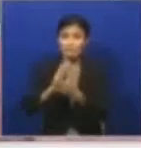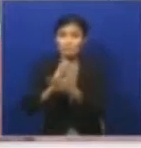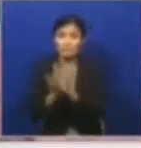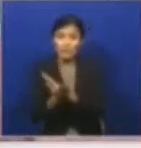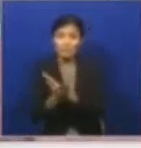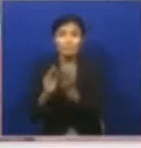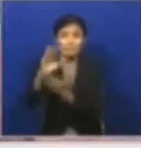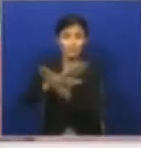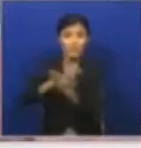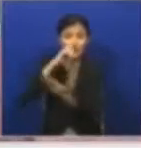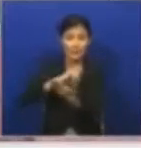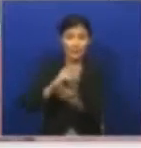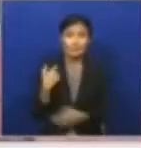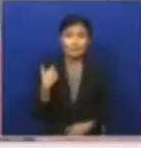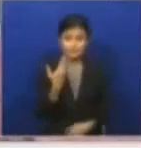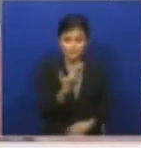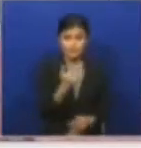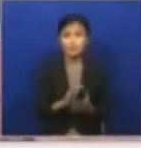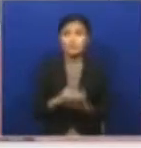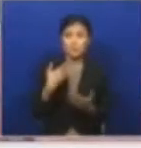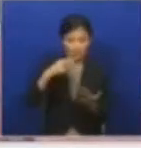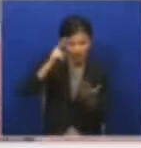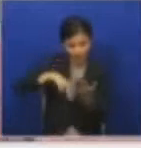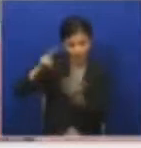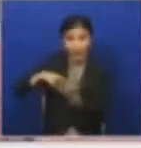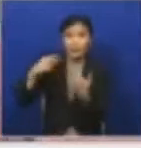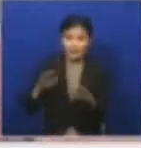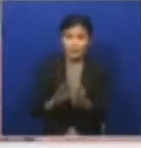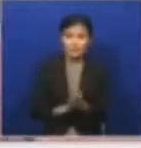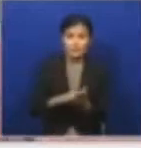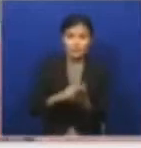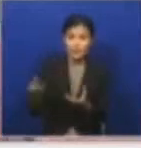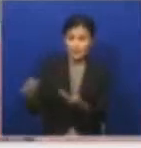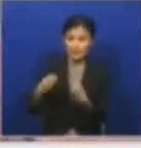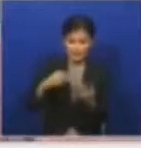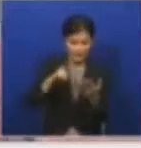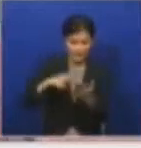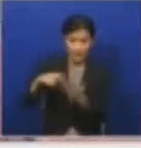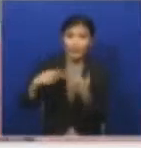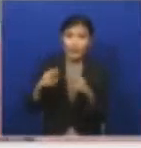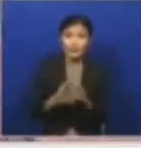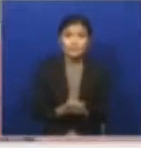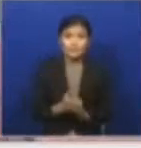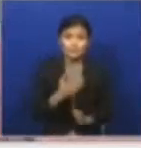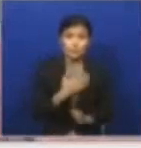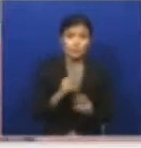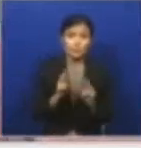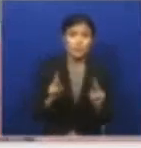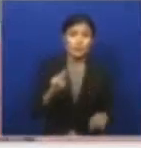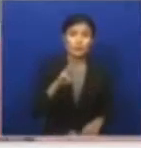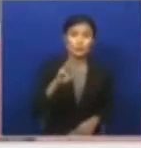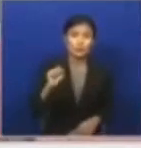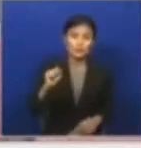นี้ผมอ่านหมดแล้วตั้งแต่วันแรกที่ได้มาเนี่ยผมอ่านหมดแล้วแล้วผมก็อยู่ในกรรมาธิการวิส